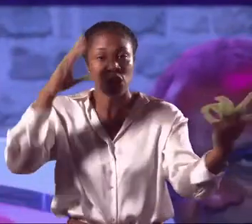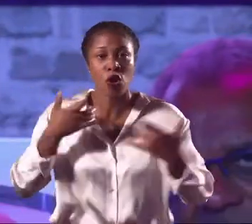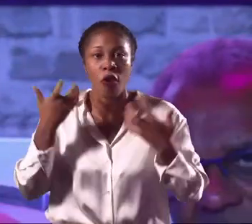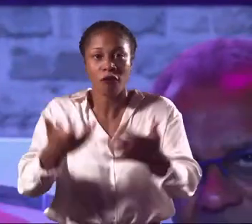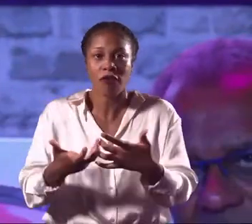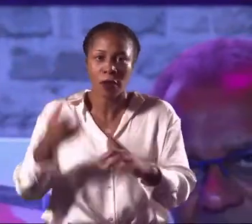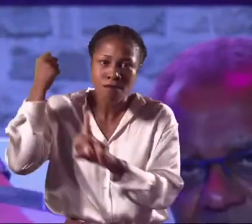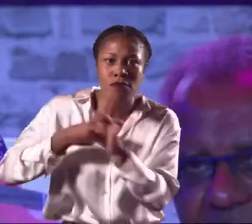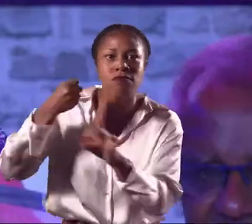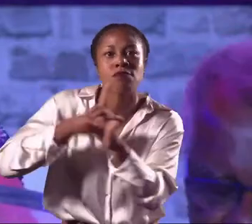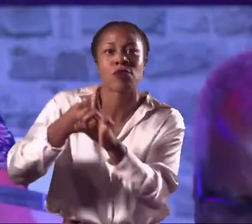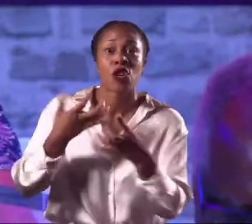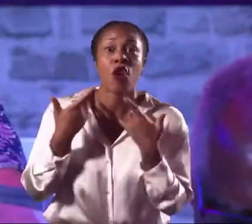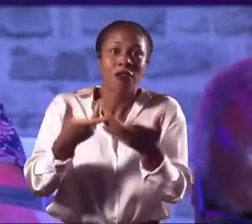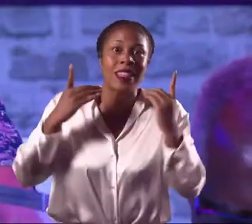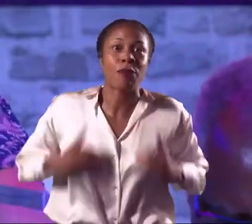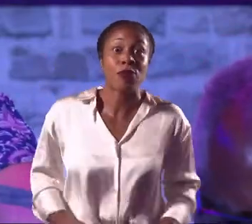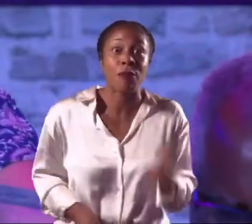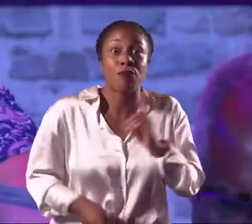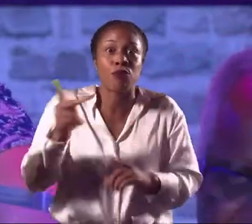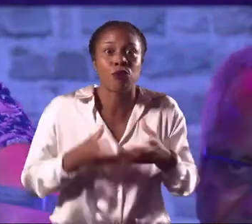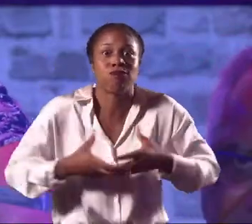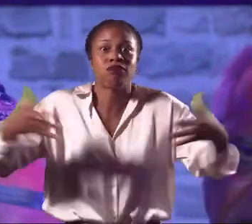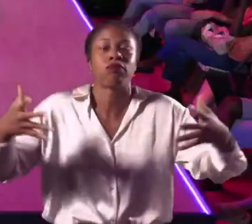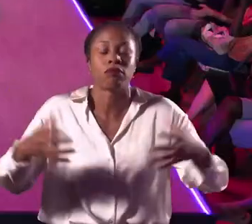de députés.